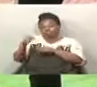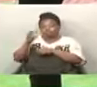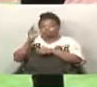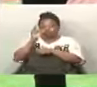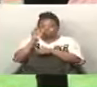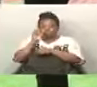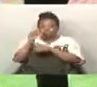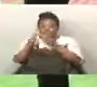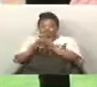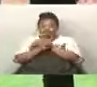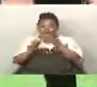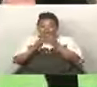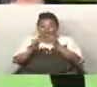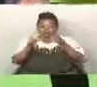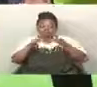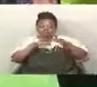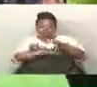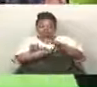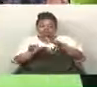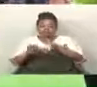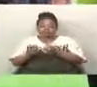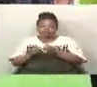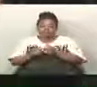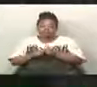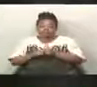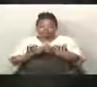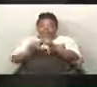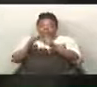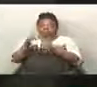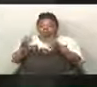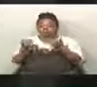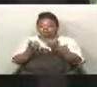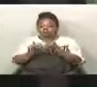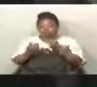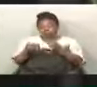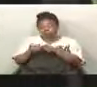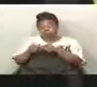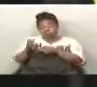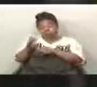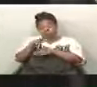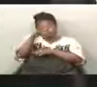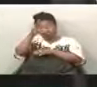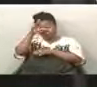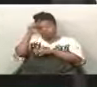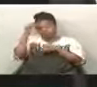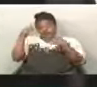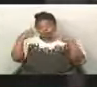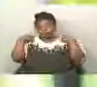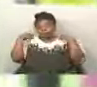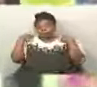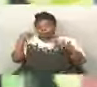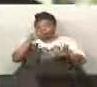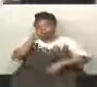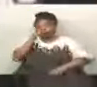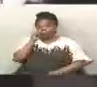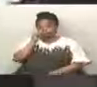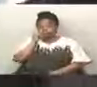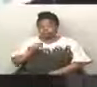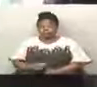mamu mungu kule kule lino president ya wale kibidu wako mchala we era minisi mingi sene misa njine ti Museveni